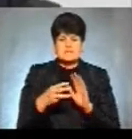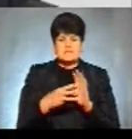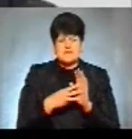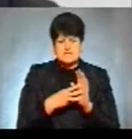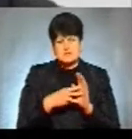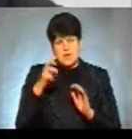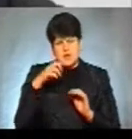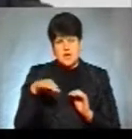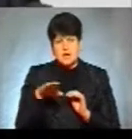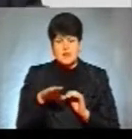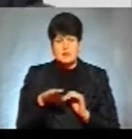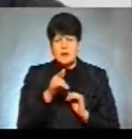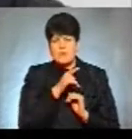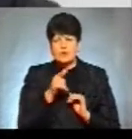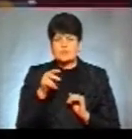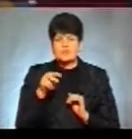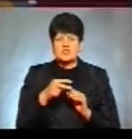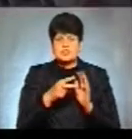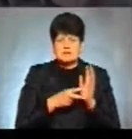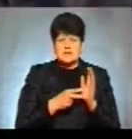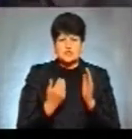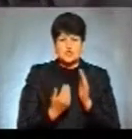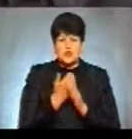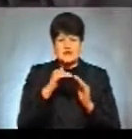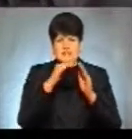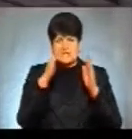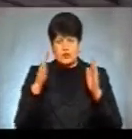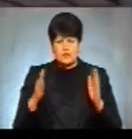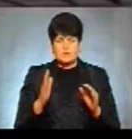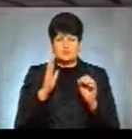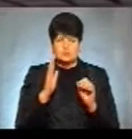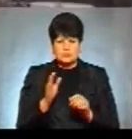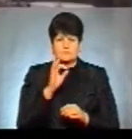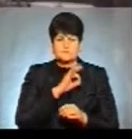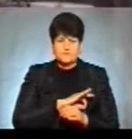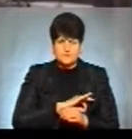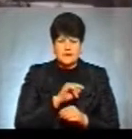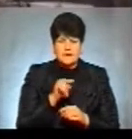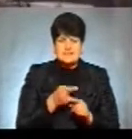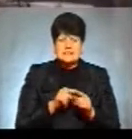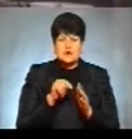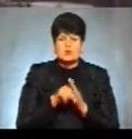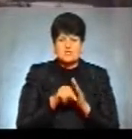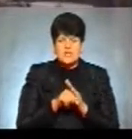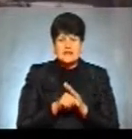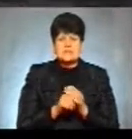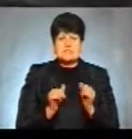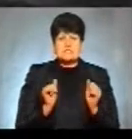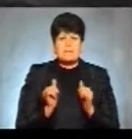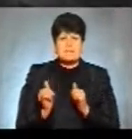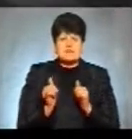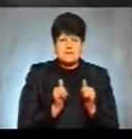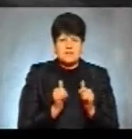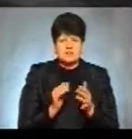розповів журналістам, протягом 2017-го новий саркофаг вводитимуть в експлуатацію. Це означає забезпечення герметичності споруди,